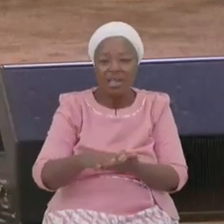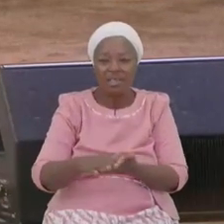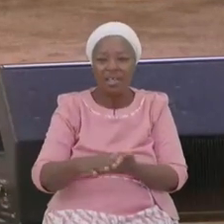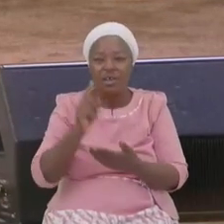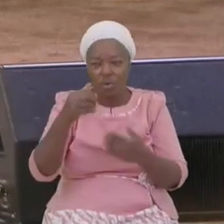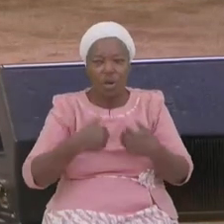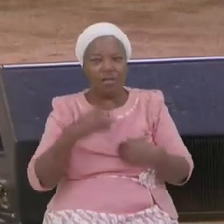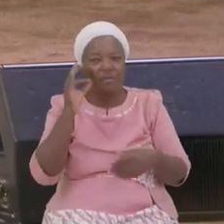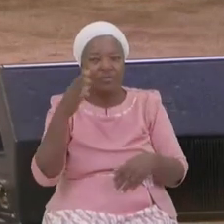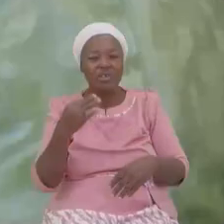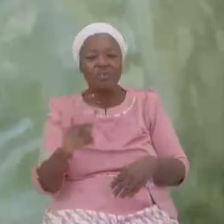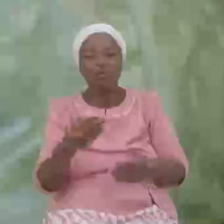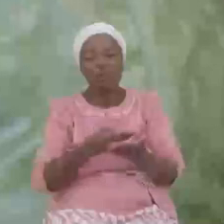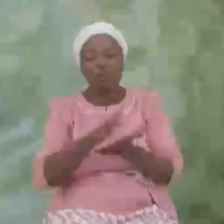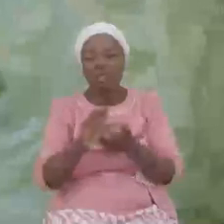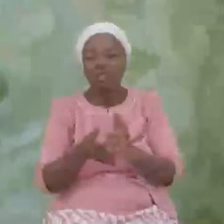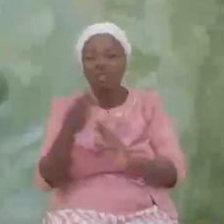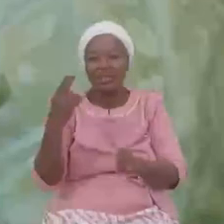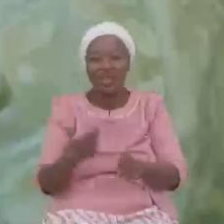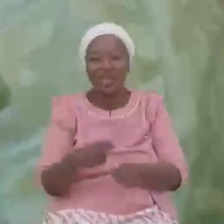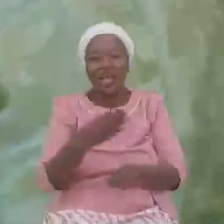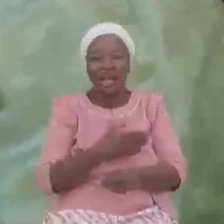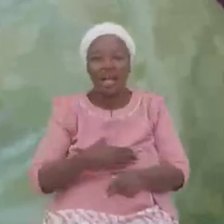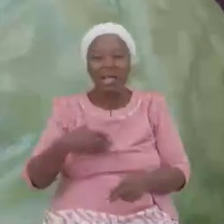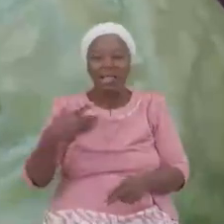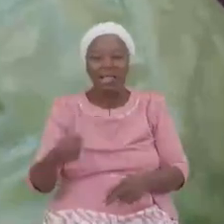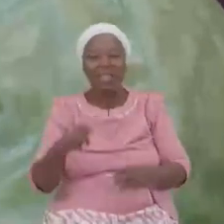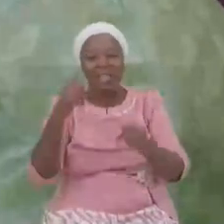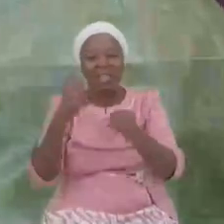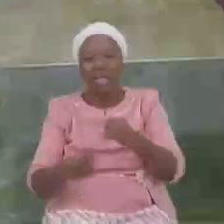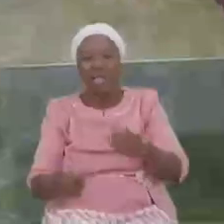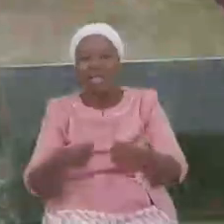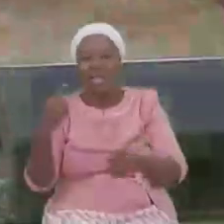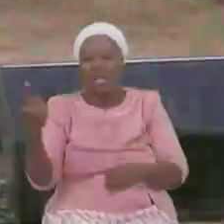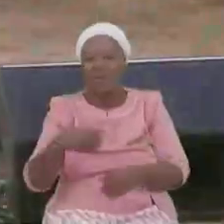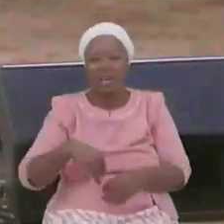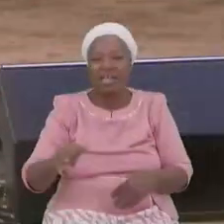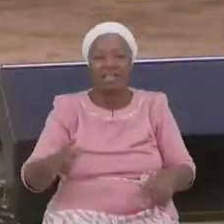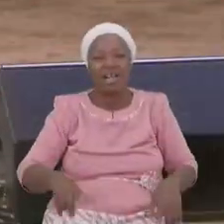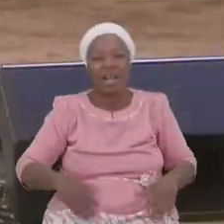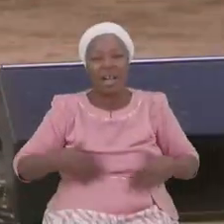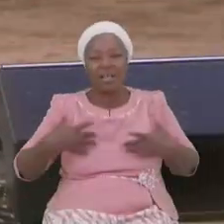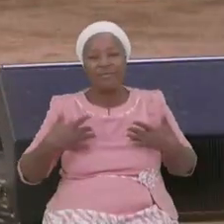fruits de sainteté et pour fin la vie éternelle.